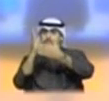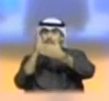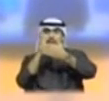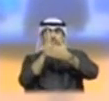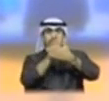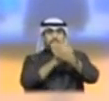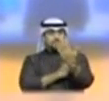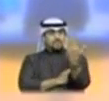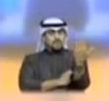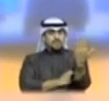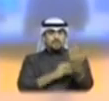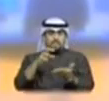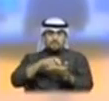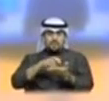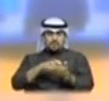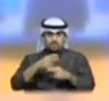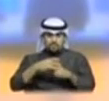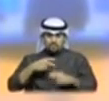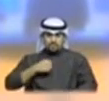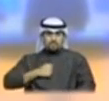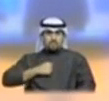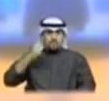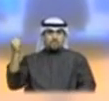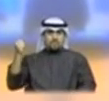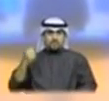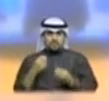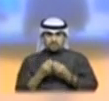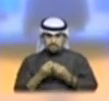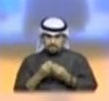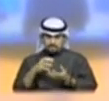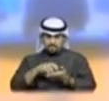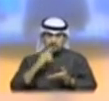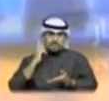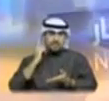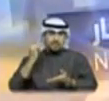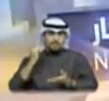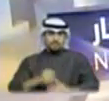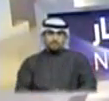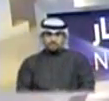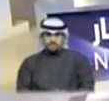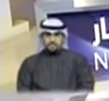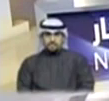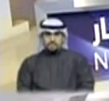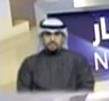الثقافي الكبير الذي تقوم به مكتبة الكويت الوطنية على المستوى المحلي والعربي.